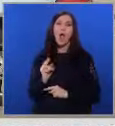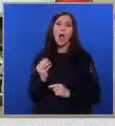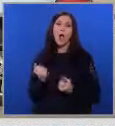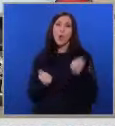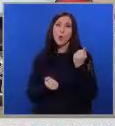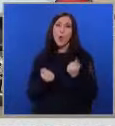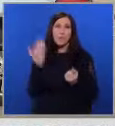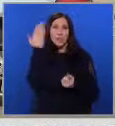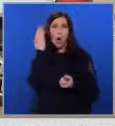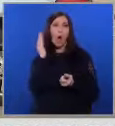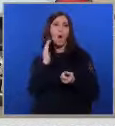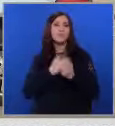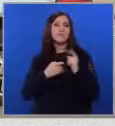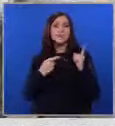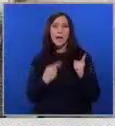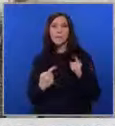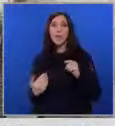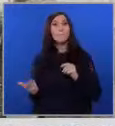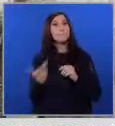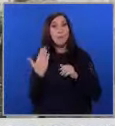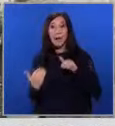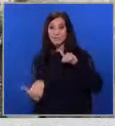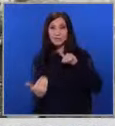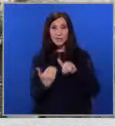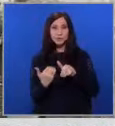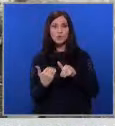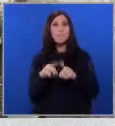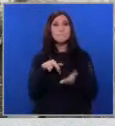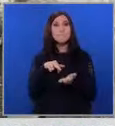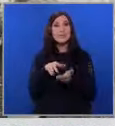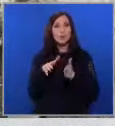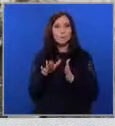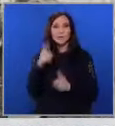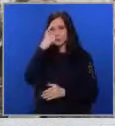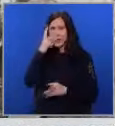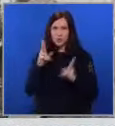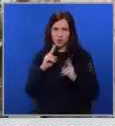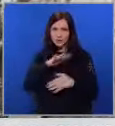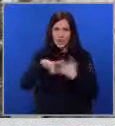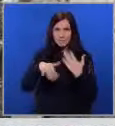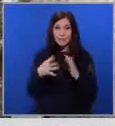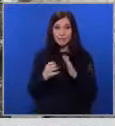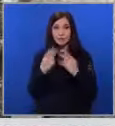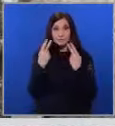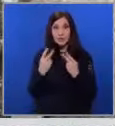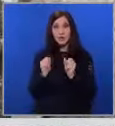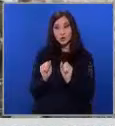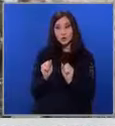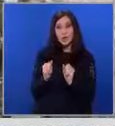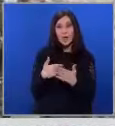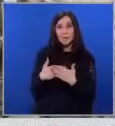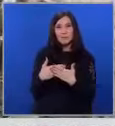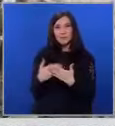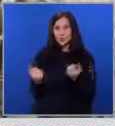насрещното и върху пешеходна пътека. Чубанов решил да се намеси. На записа се вижда как той стои до шофьорската врата